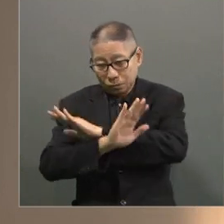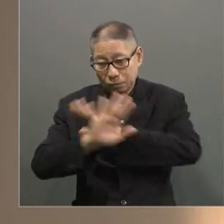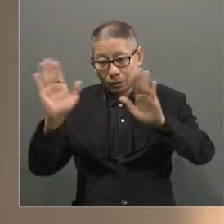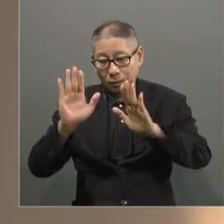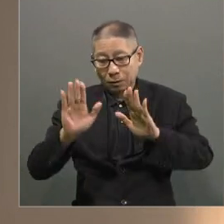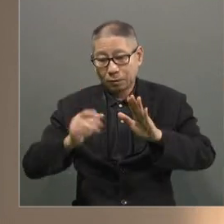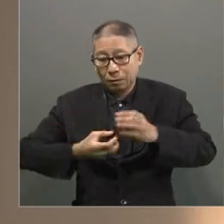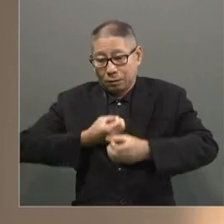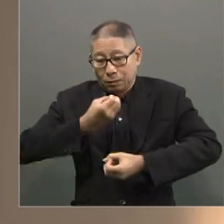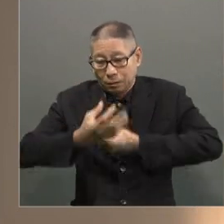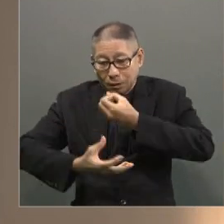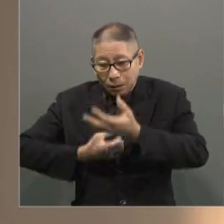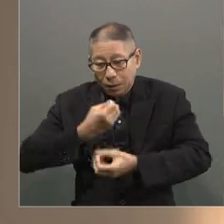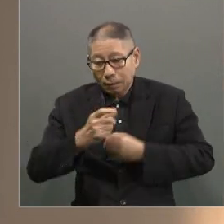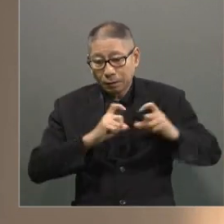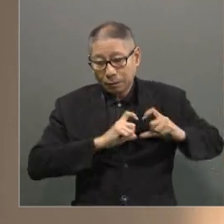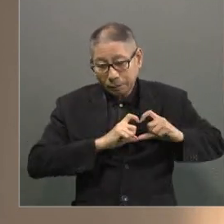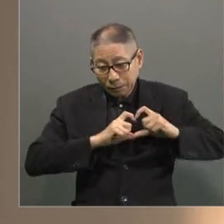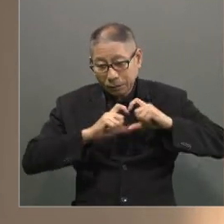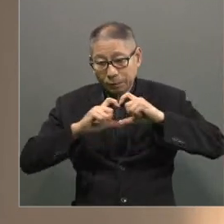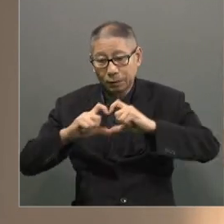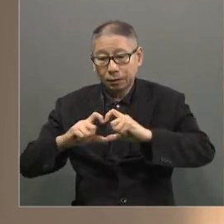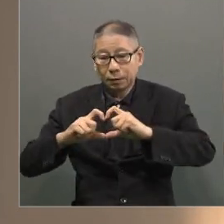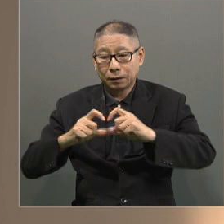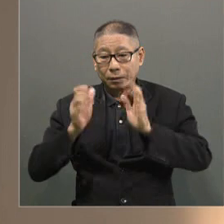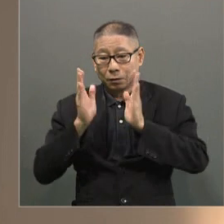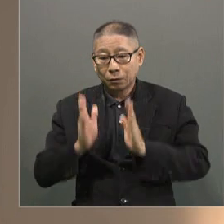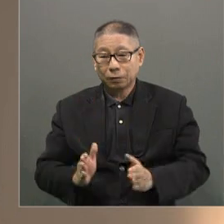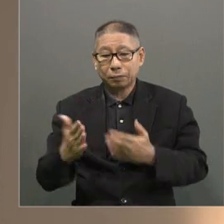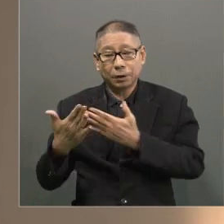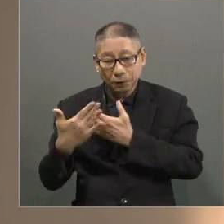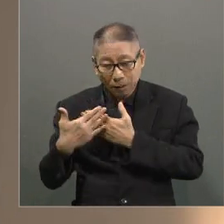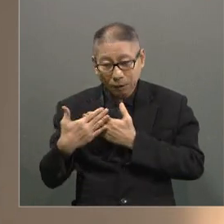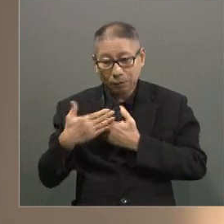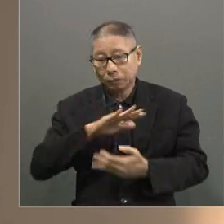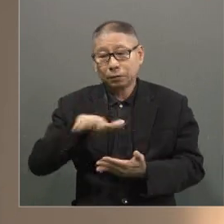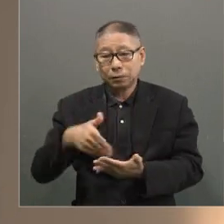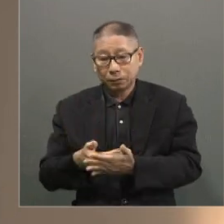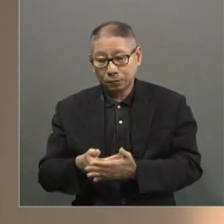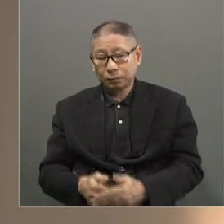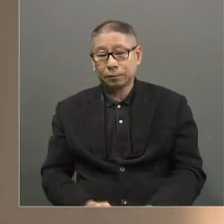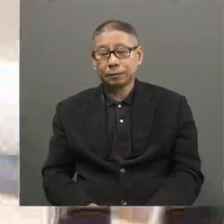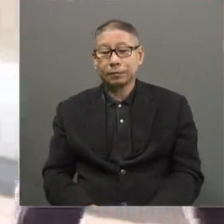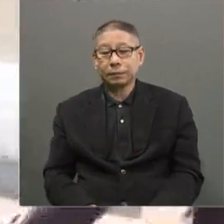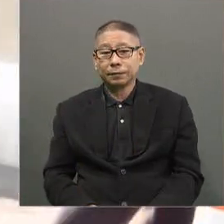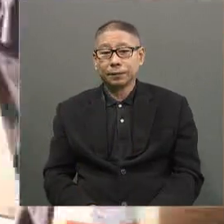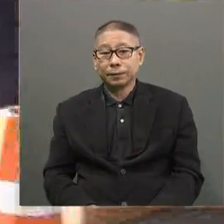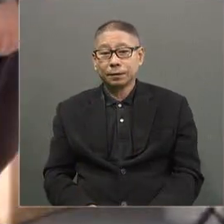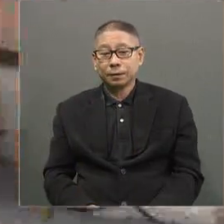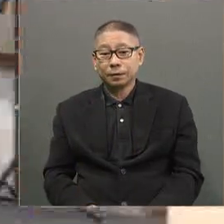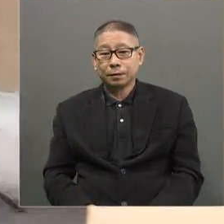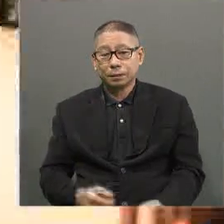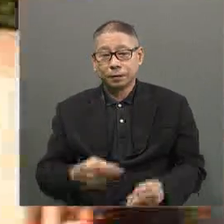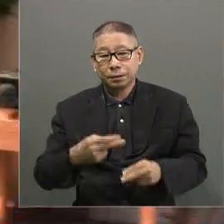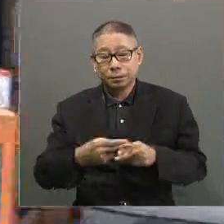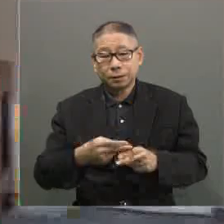การแสดงการให้กำลังใจกับบุคคลที่เป็นที่รักของเรา ทางด้านของนายภูมิธรรมเว